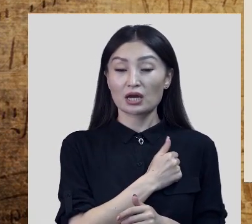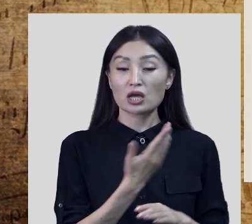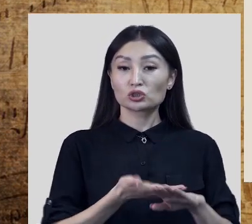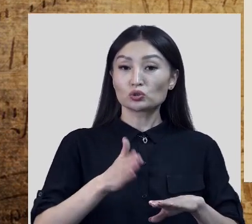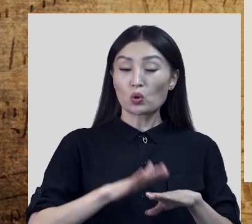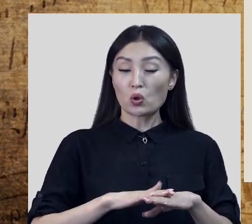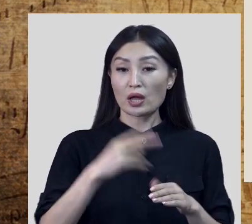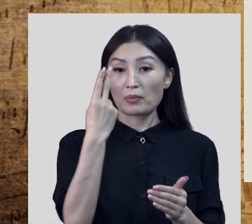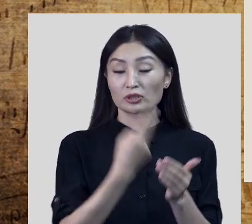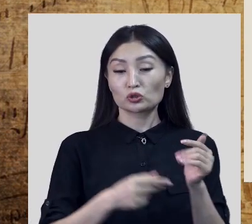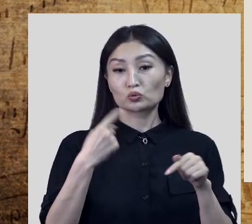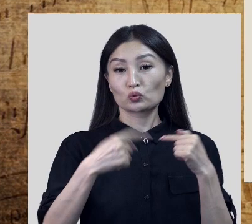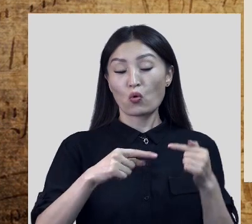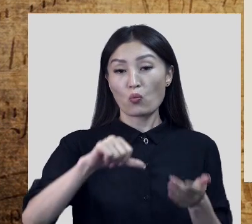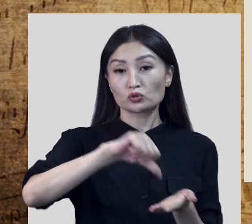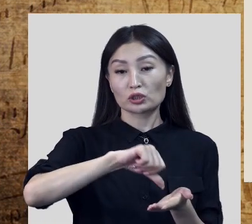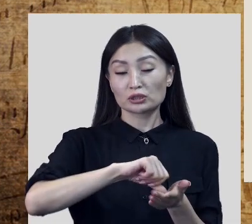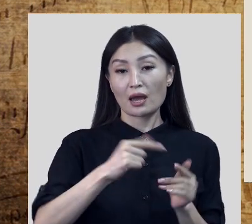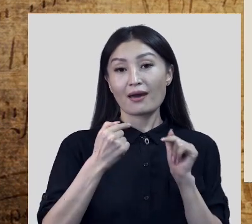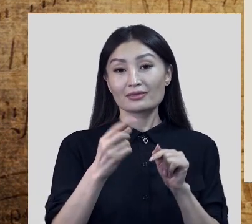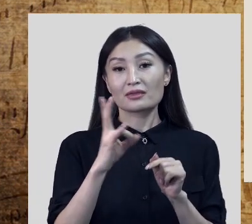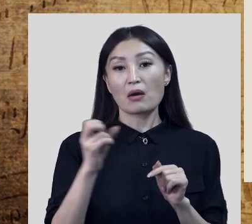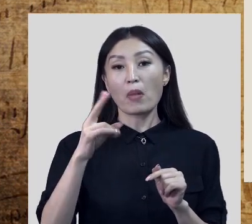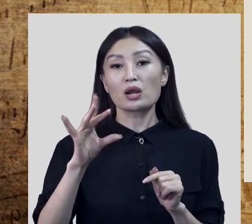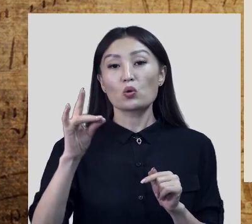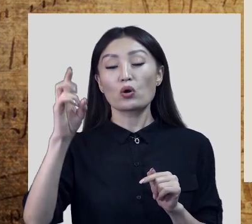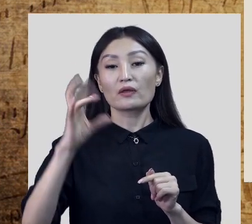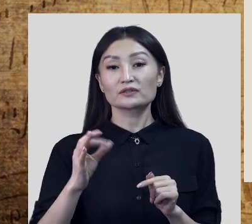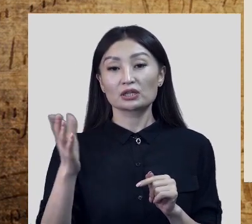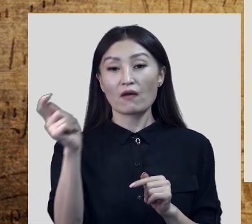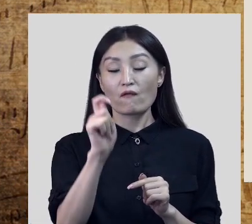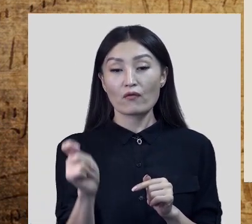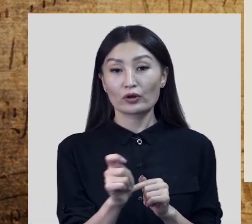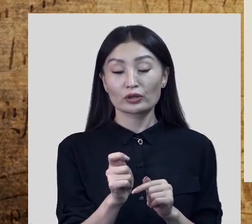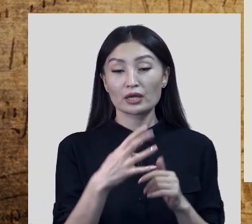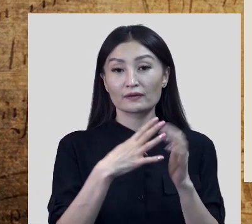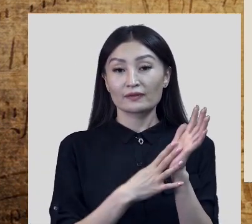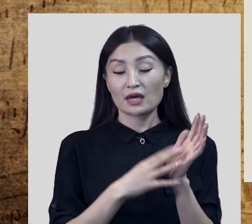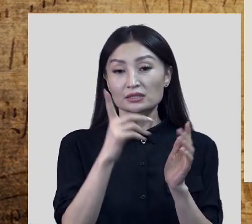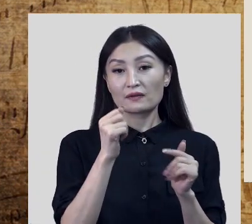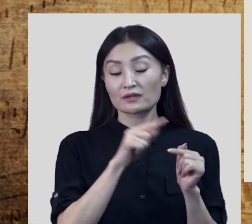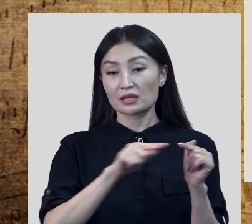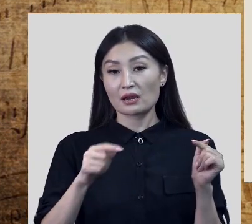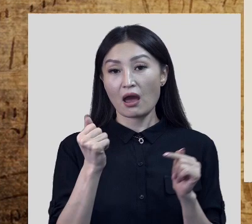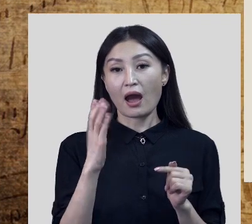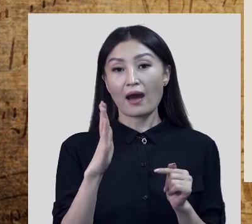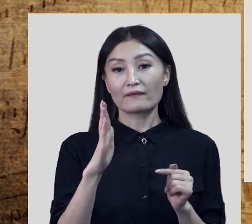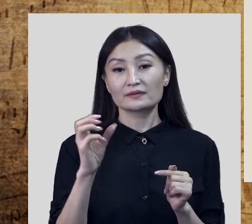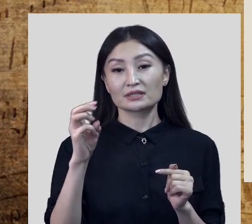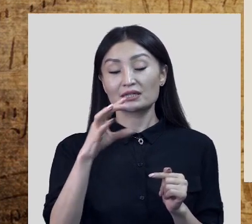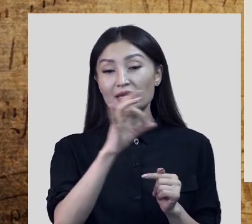тяжелое поражение другому участнику анти наполеоновских войн начала 19 века австрийской империи